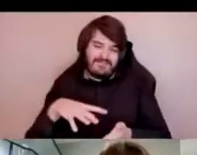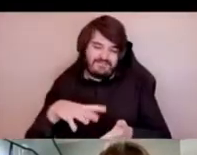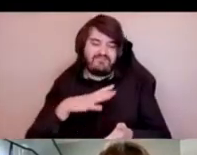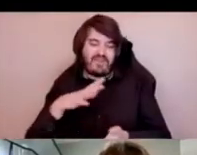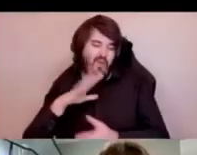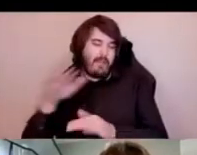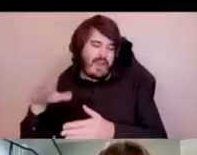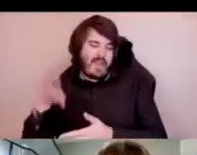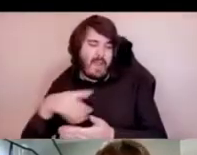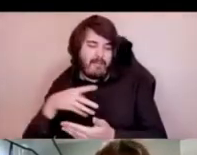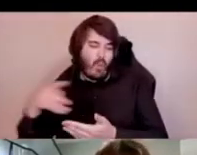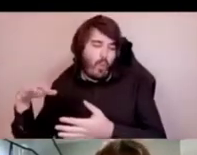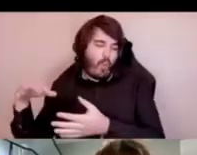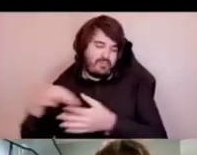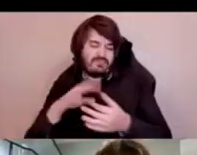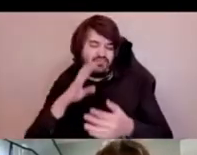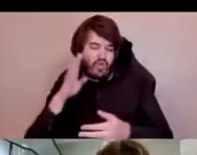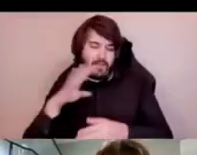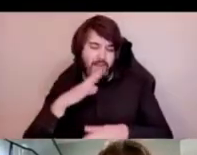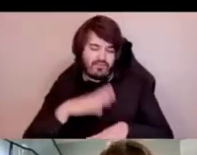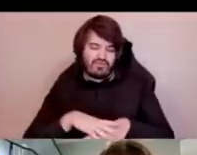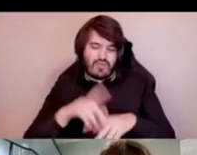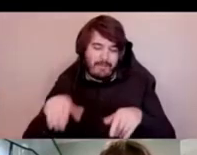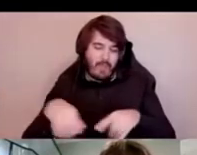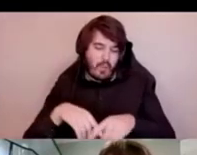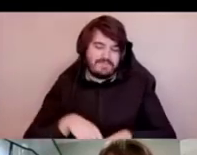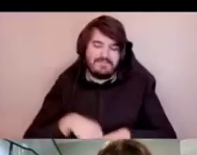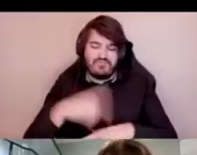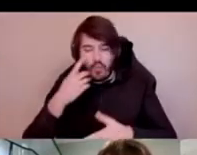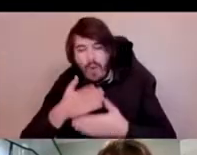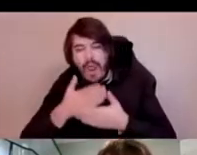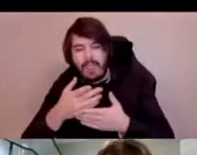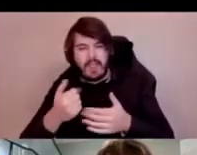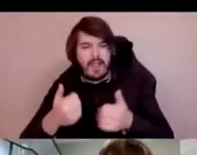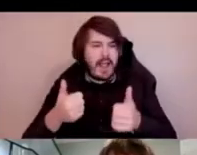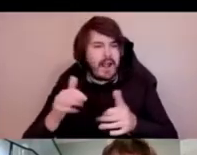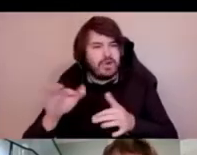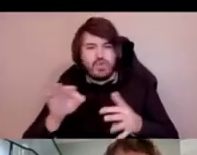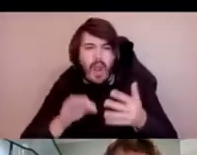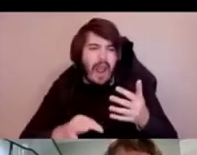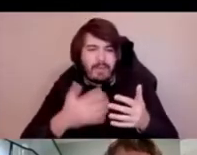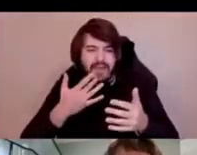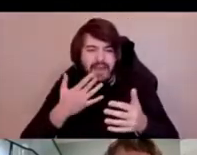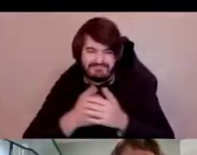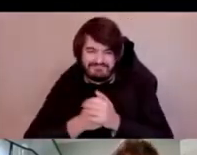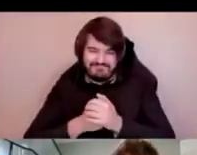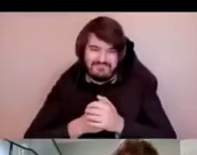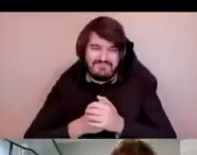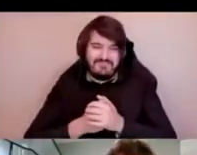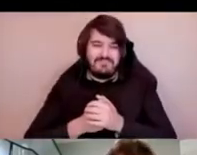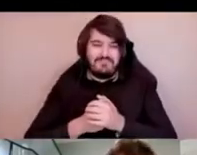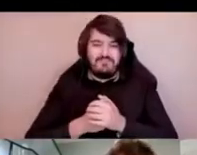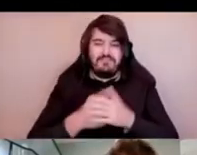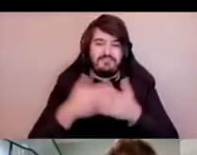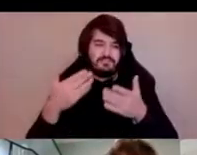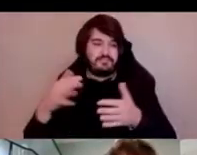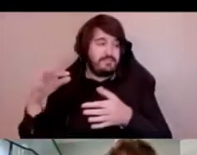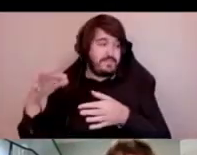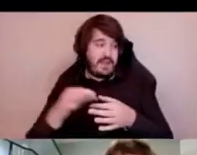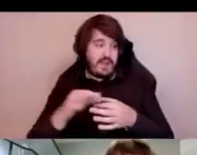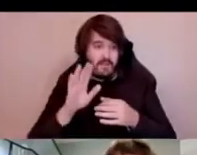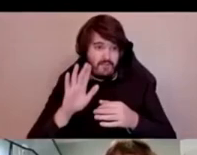plus tard on va en parler, pour vous aider à faire ces choix-là. Donc, par rapport à vos besoins en